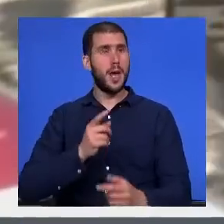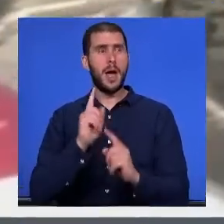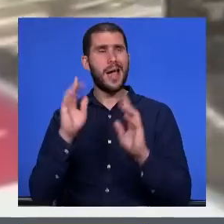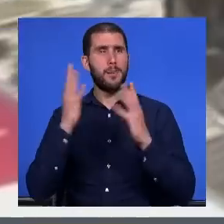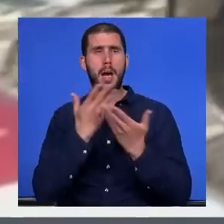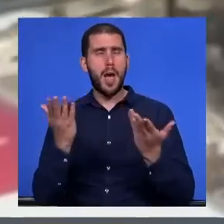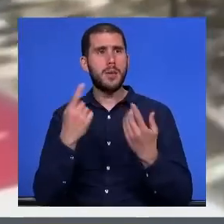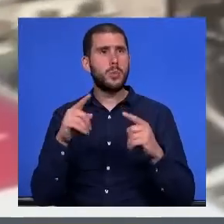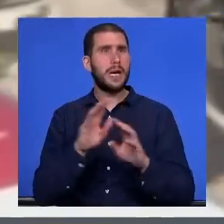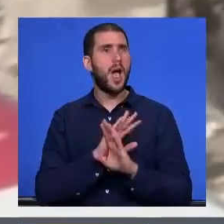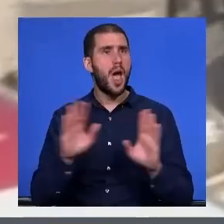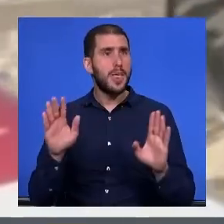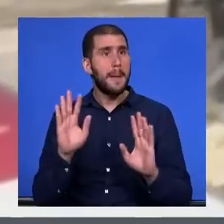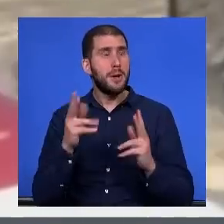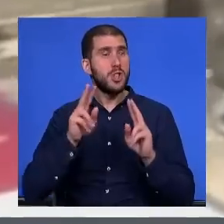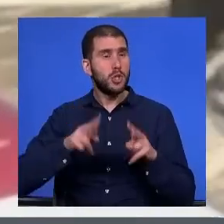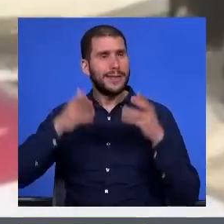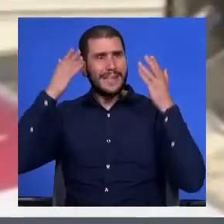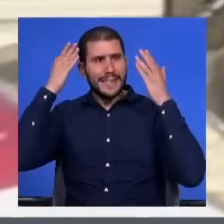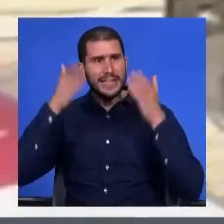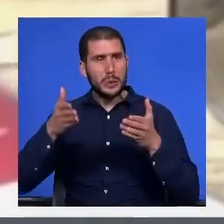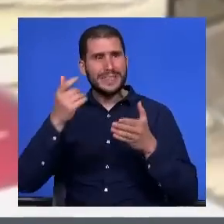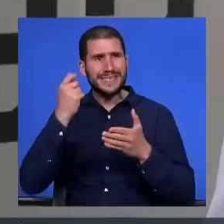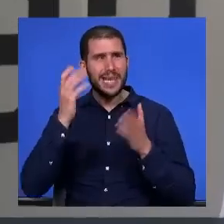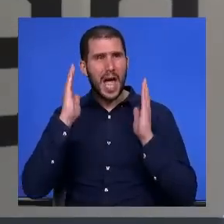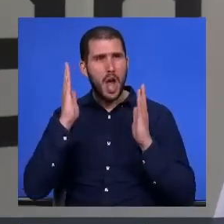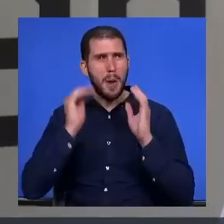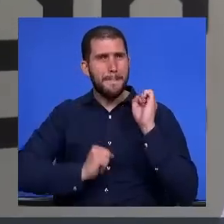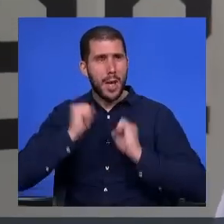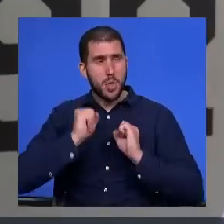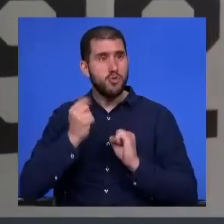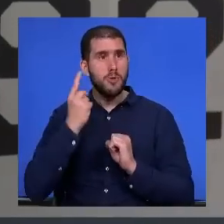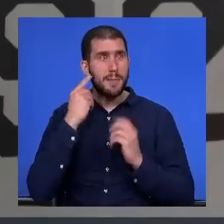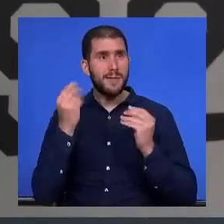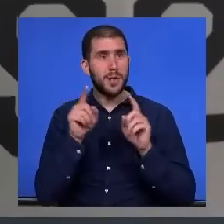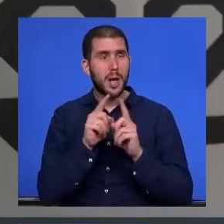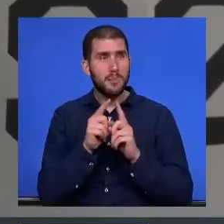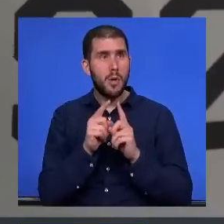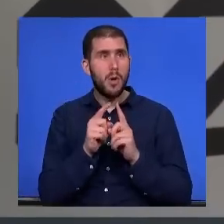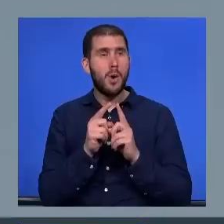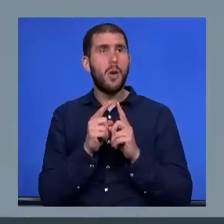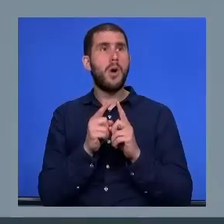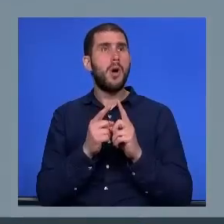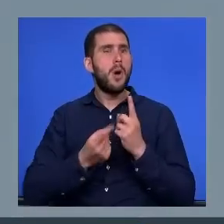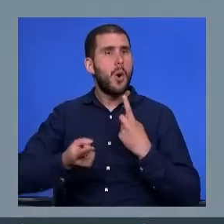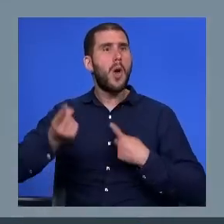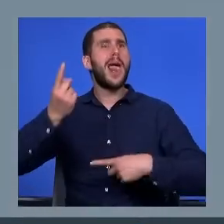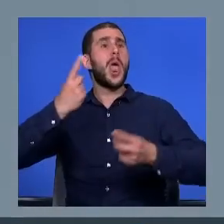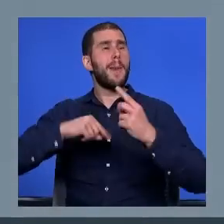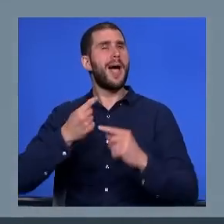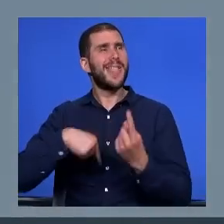אין מוזיקה ברקע, מה שיש זה ריכוז, רעש קצת של מנוע, שומעים דברים כמו עולה ללופ, ובעצם